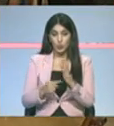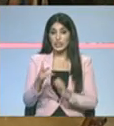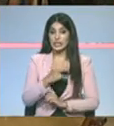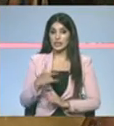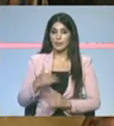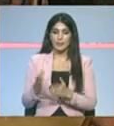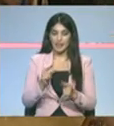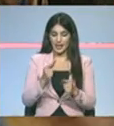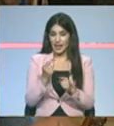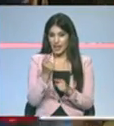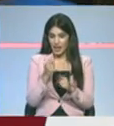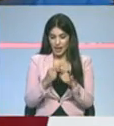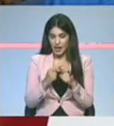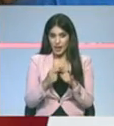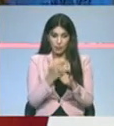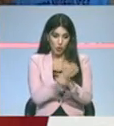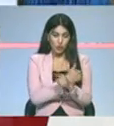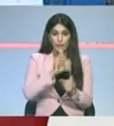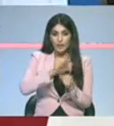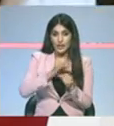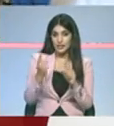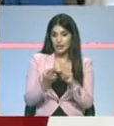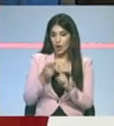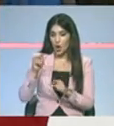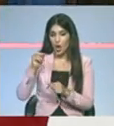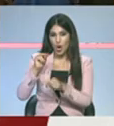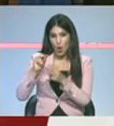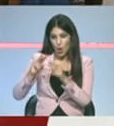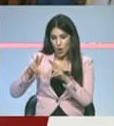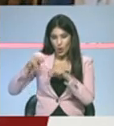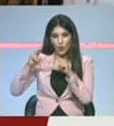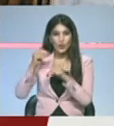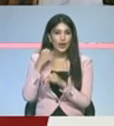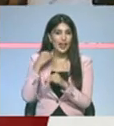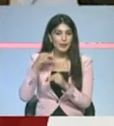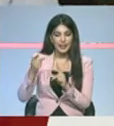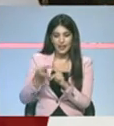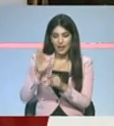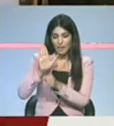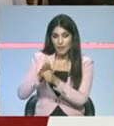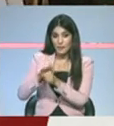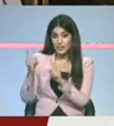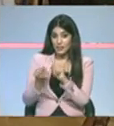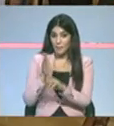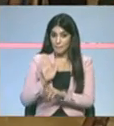الإبر نحطوهم في حاوية خاصة، القطن المستعملة وكذلك